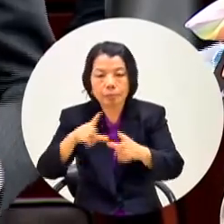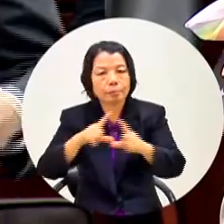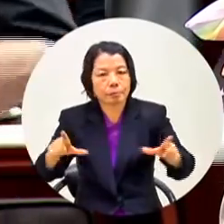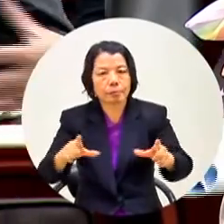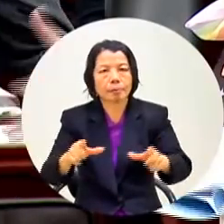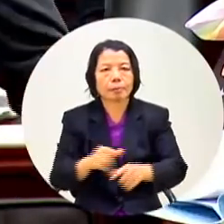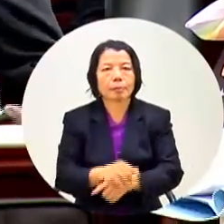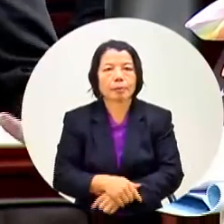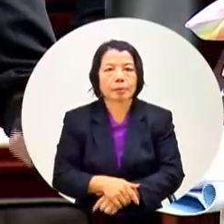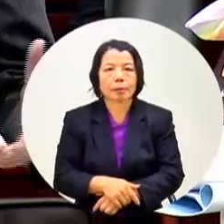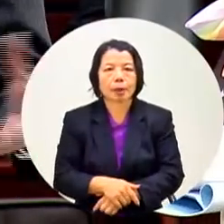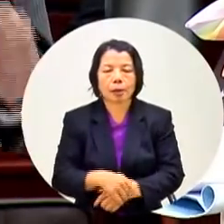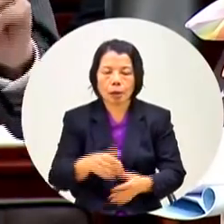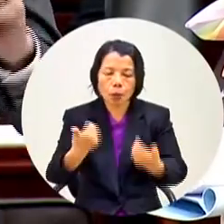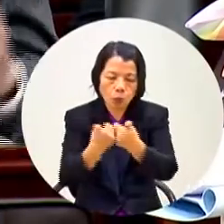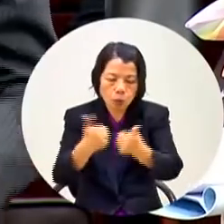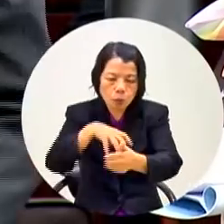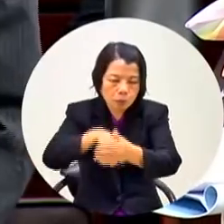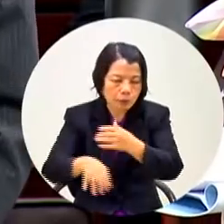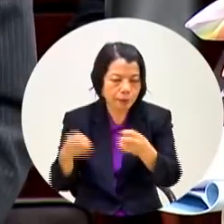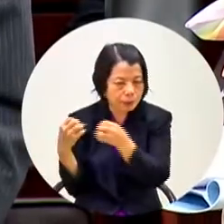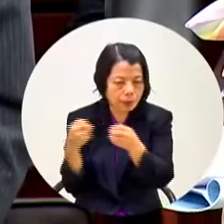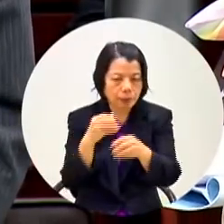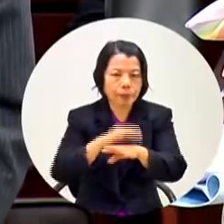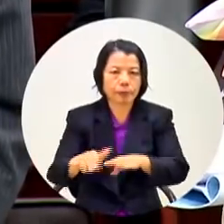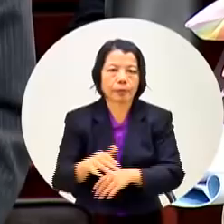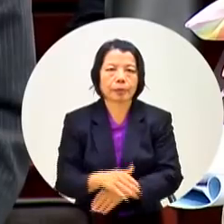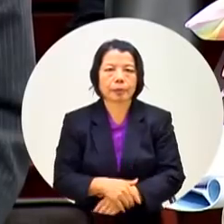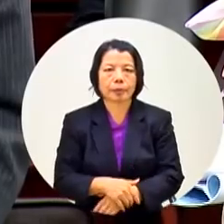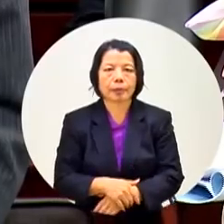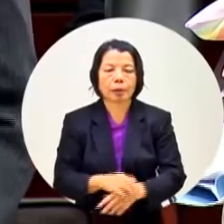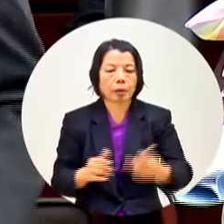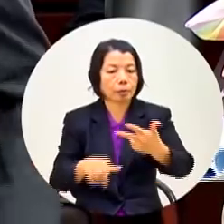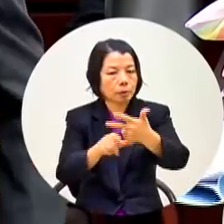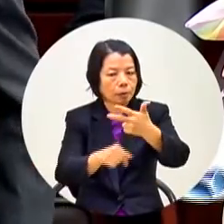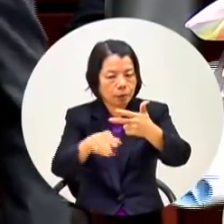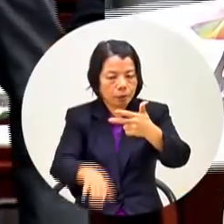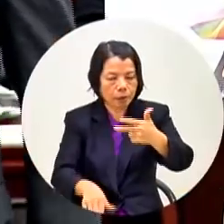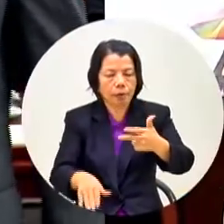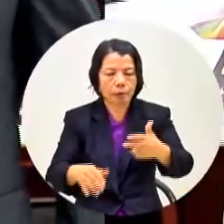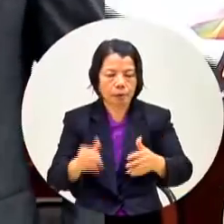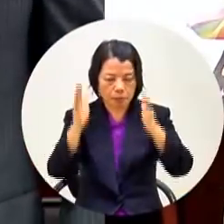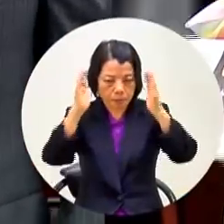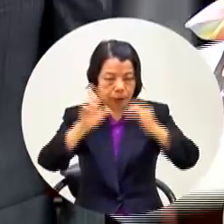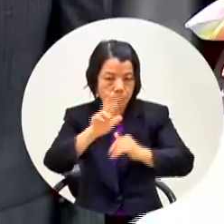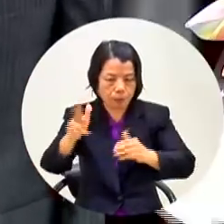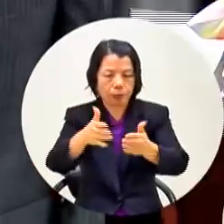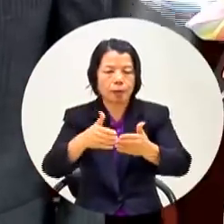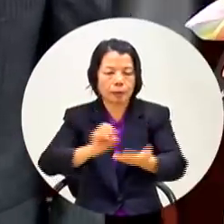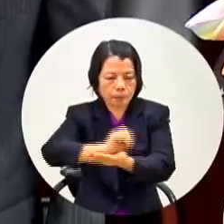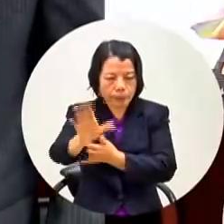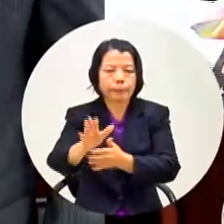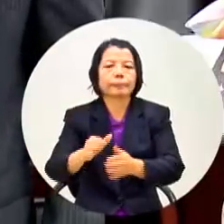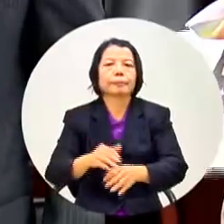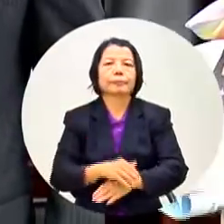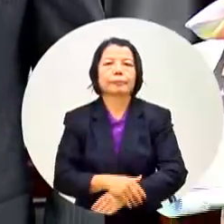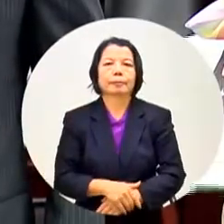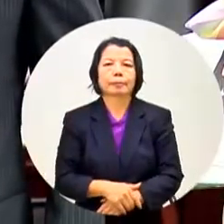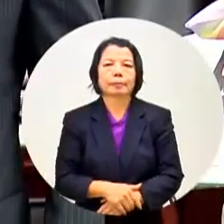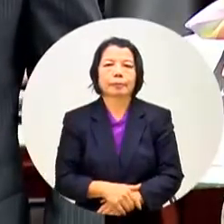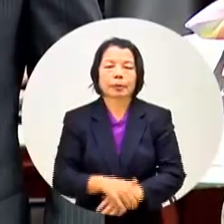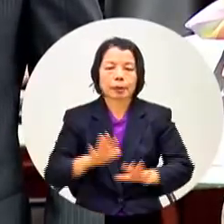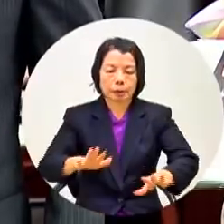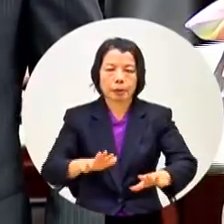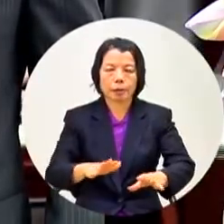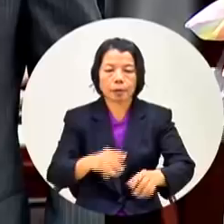好， 那希望在下半年能够把正式的报告把它陈列出来。 正式的报告也就是今年年底之前一定会定